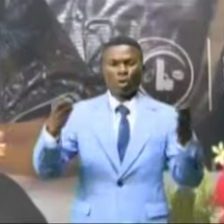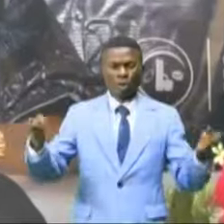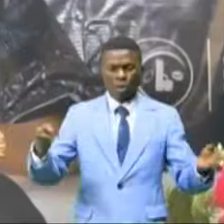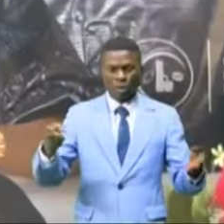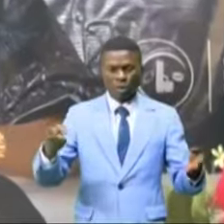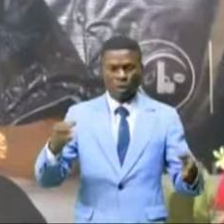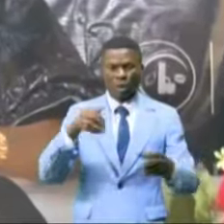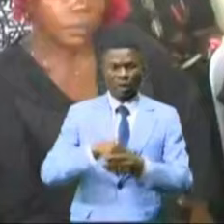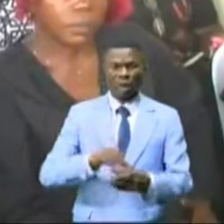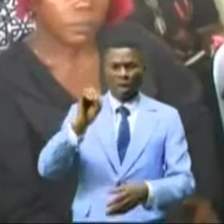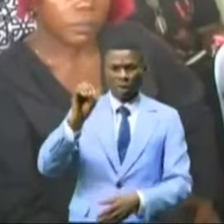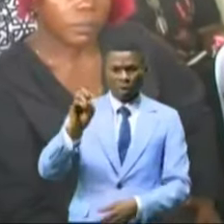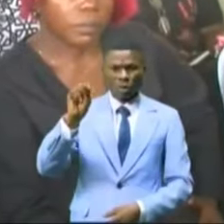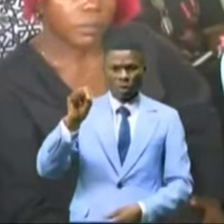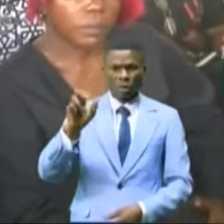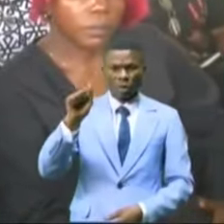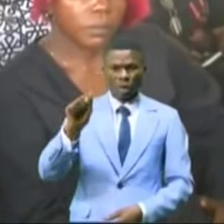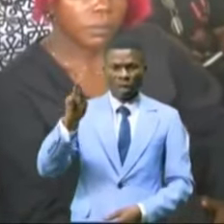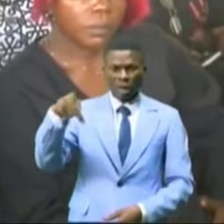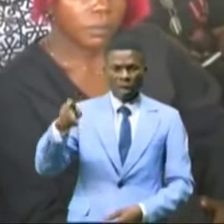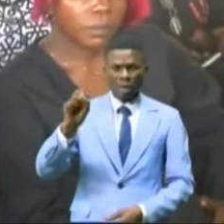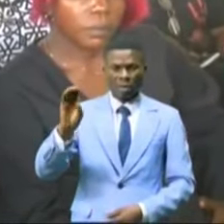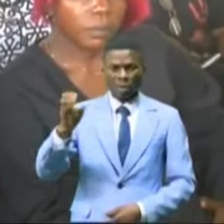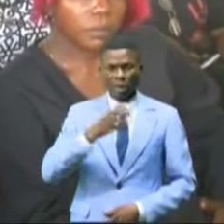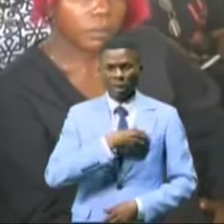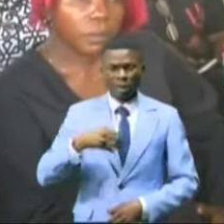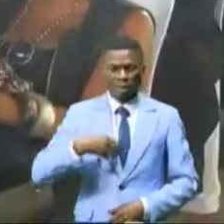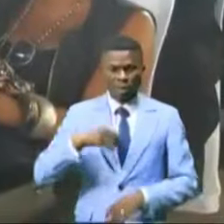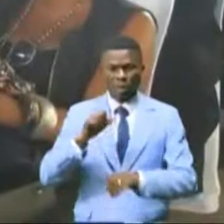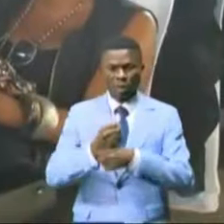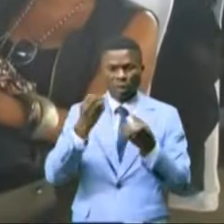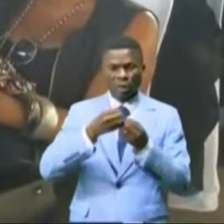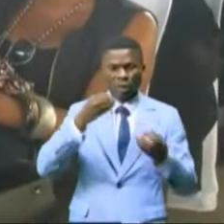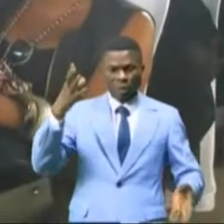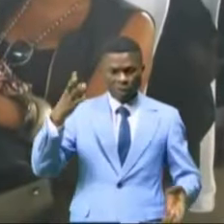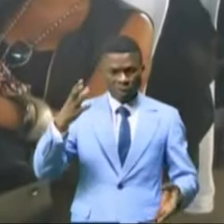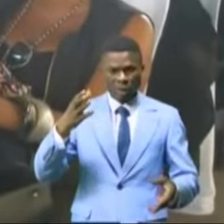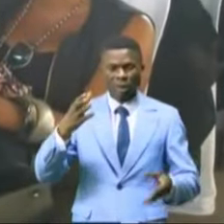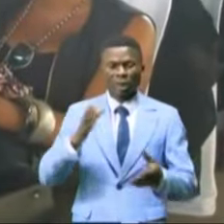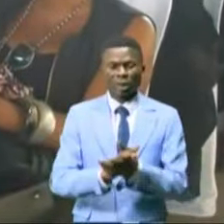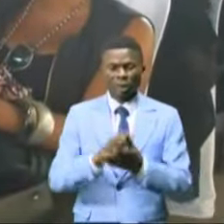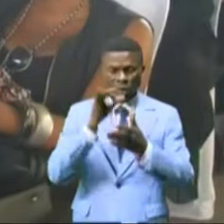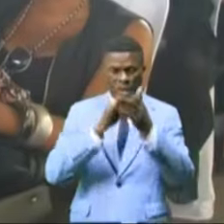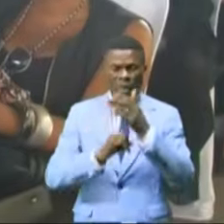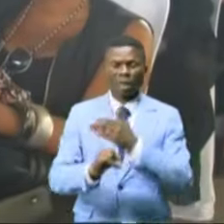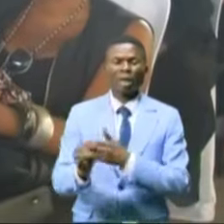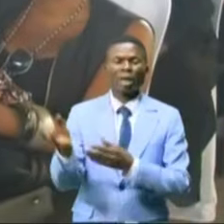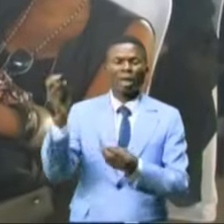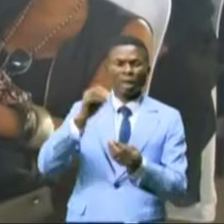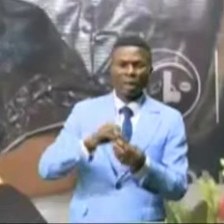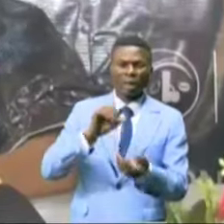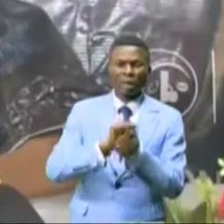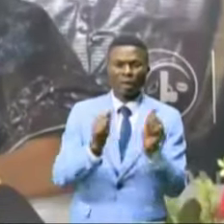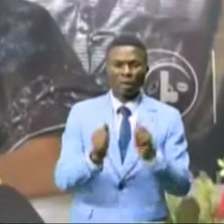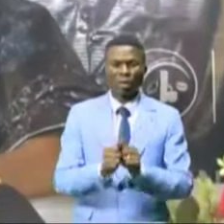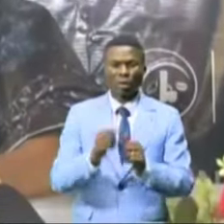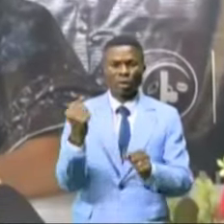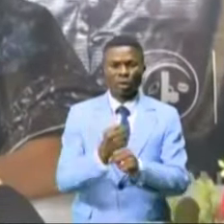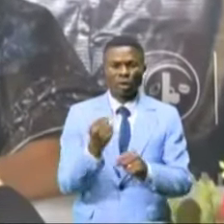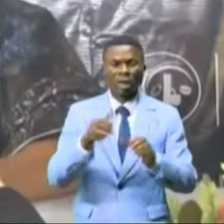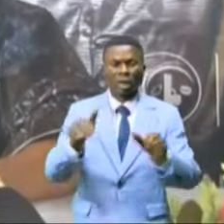sein de l'ONAPAC aux femmes en vue de créer des richesses par l'intégration dans le secteur des